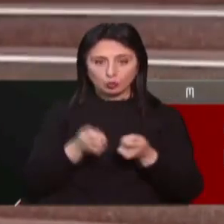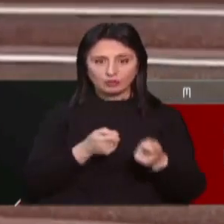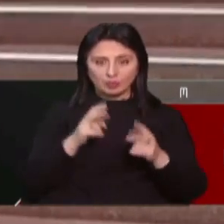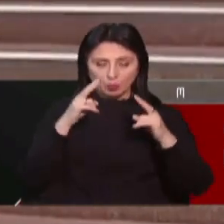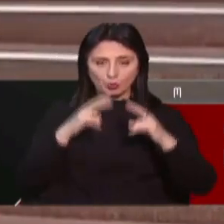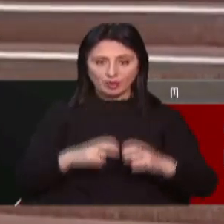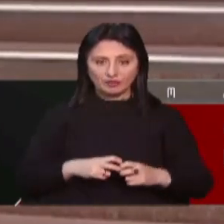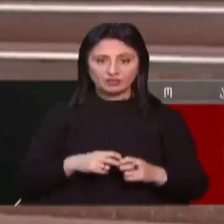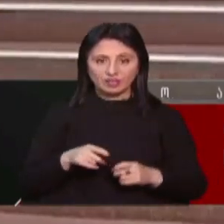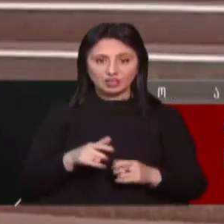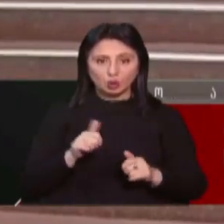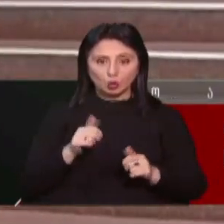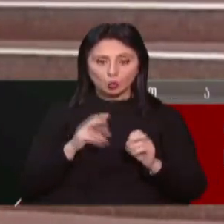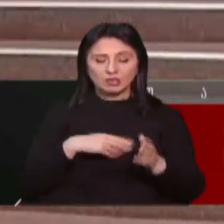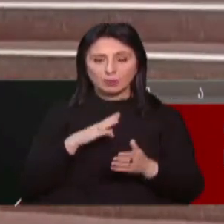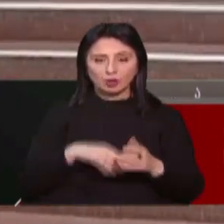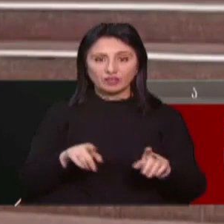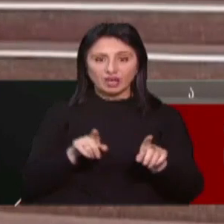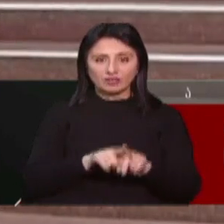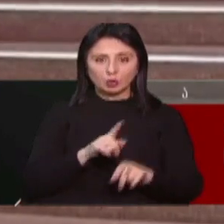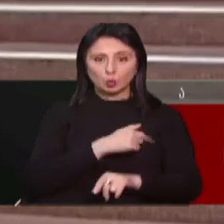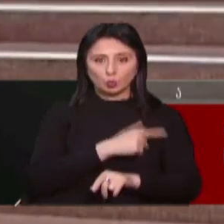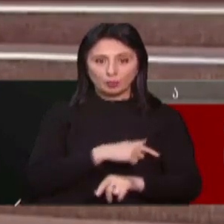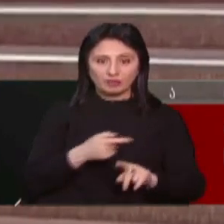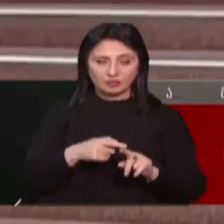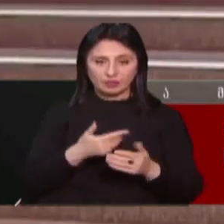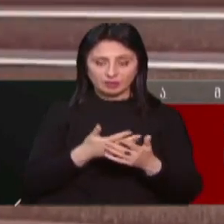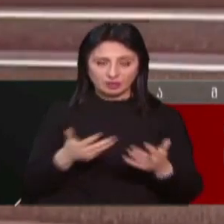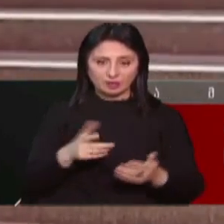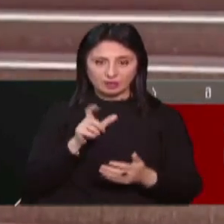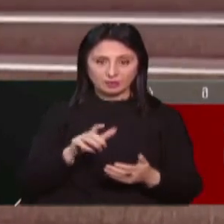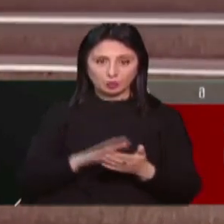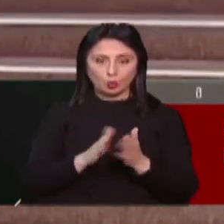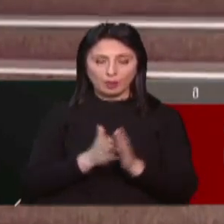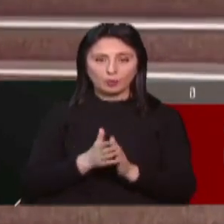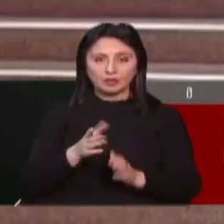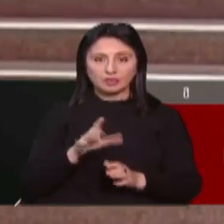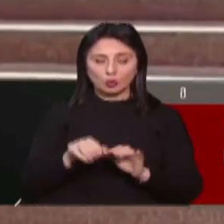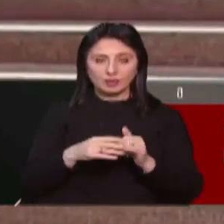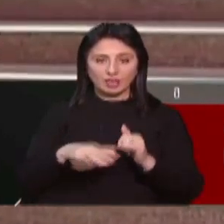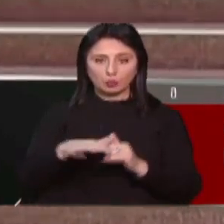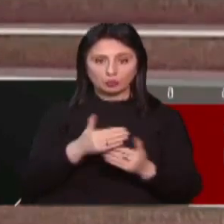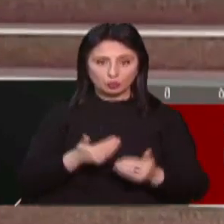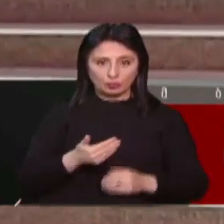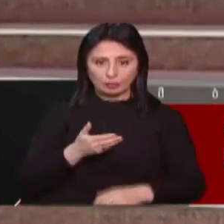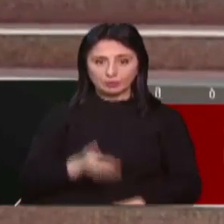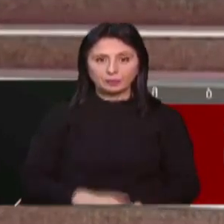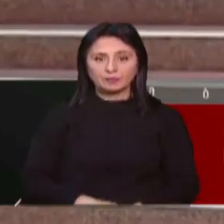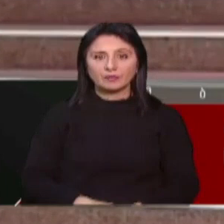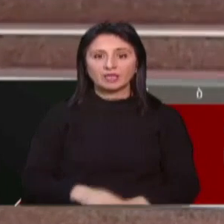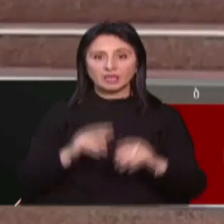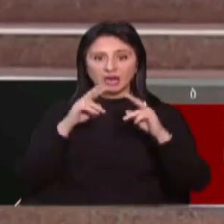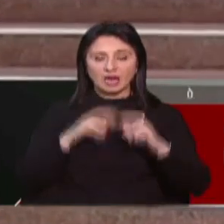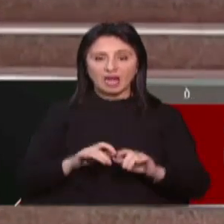ხილავს უსაფრთხო როგორც უსაფრთხოების, ასევე ჰუმანიტარული და ადამიანის უფლებათა მდგომარეობა საქართველოს ოკუპირებულ ტერიტორიებზე.